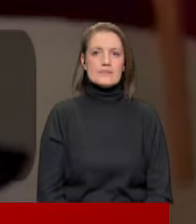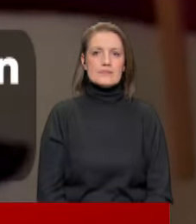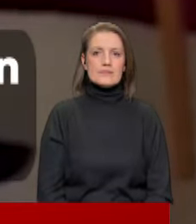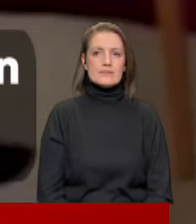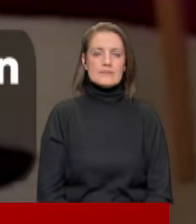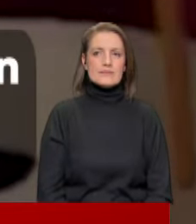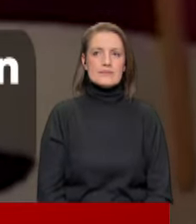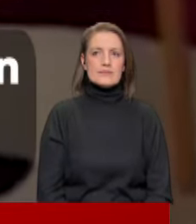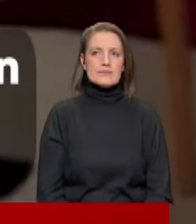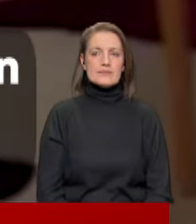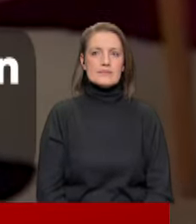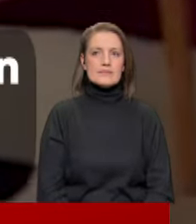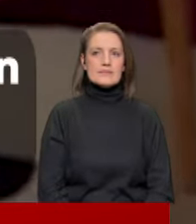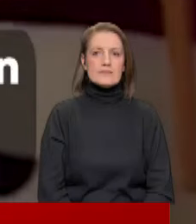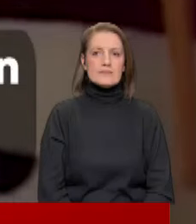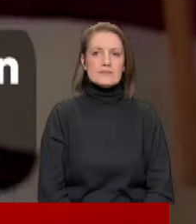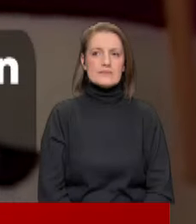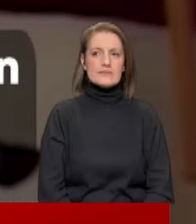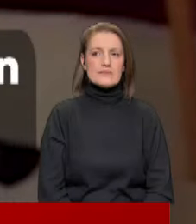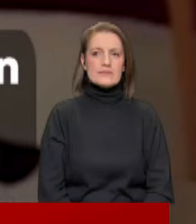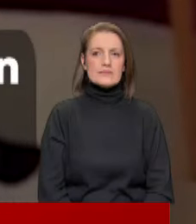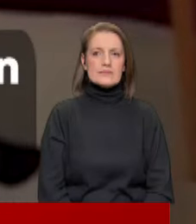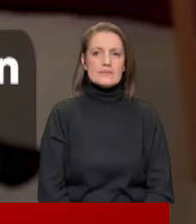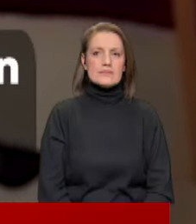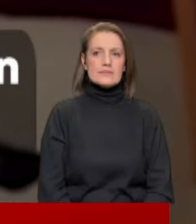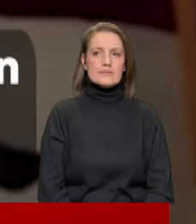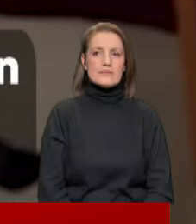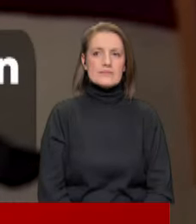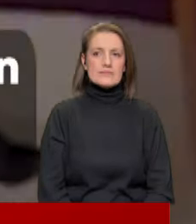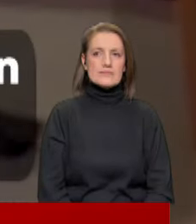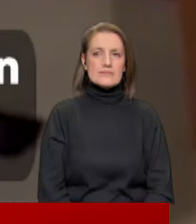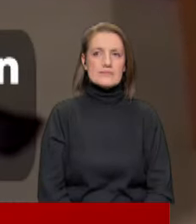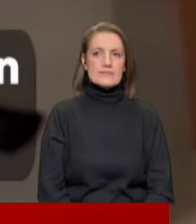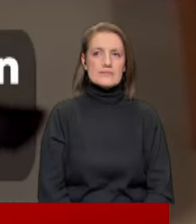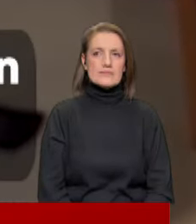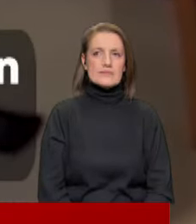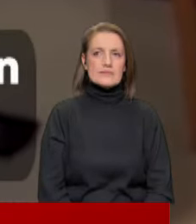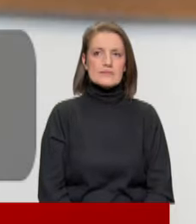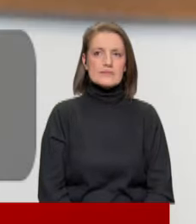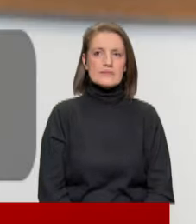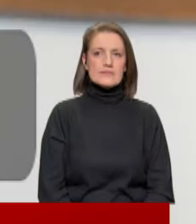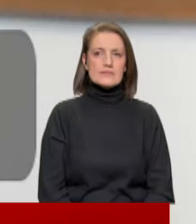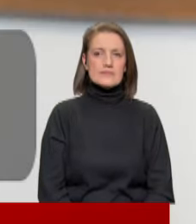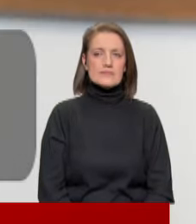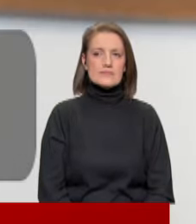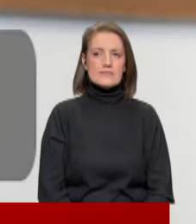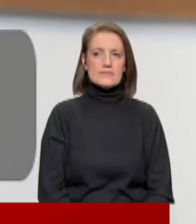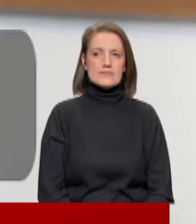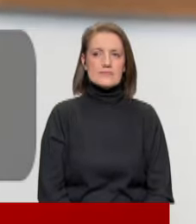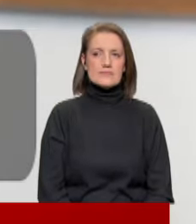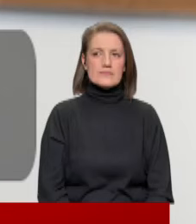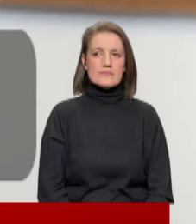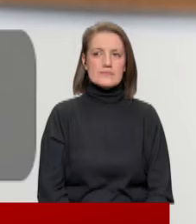değişecek buranın tabelası değiştiği zaman Buran Tab ki sosyal hatları pozisyonlar da değişecek Böylesi bir uygulama hem